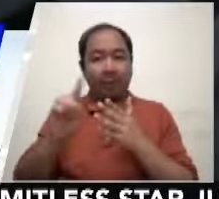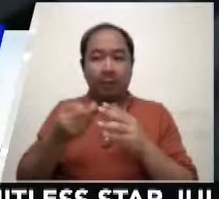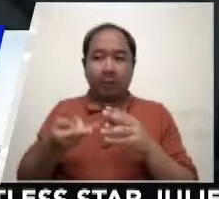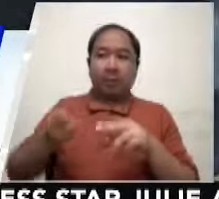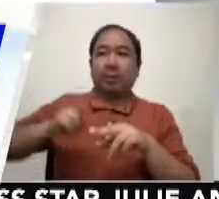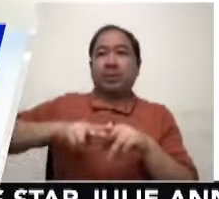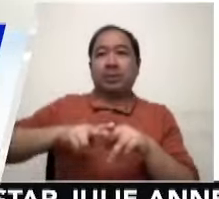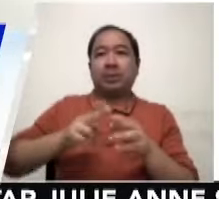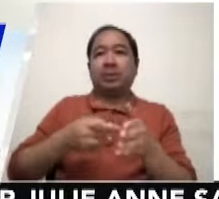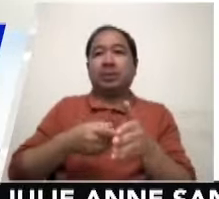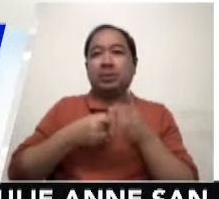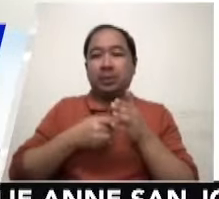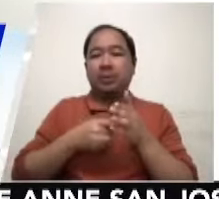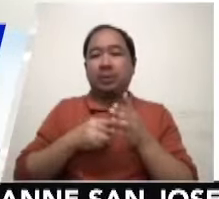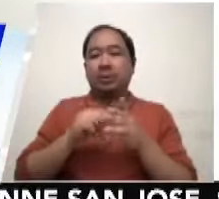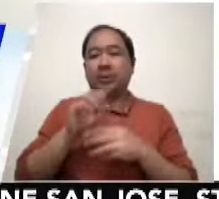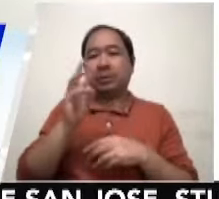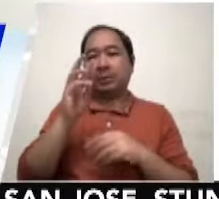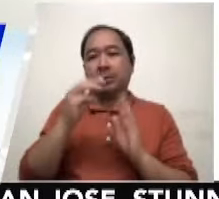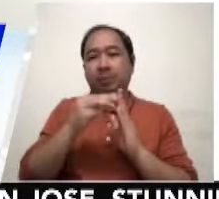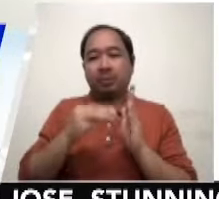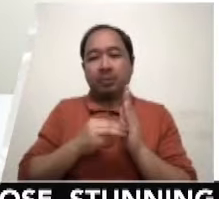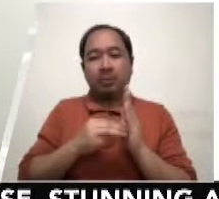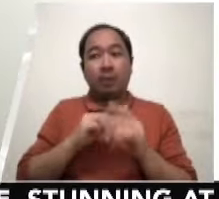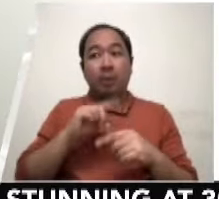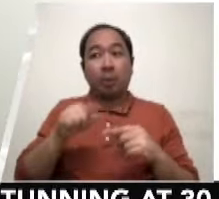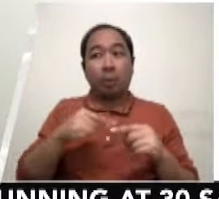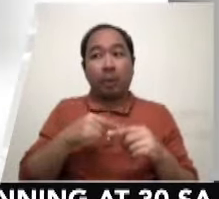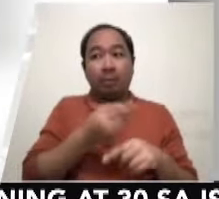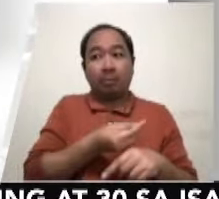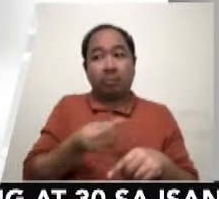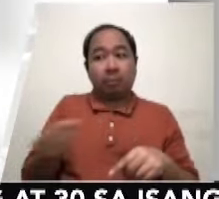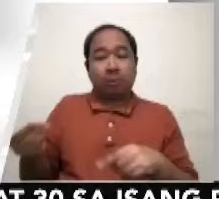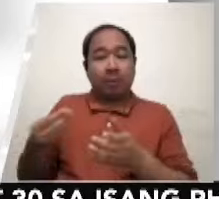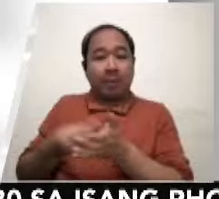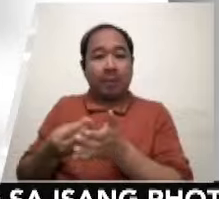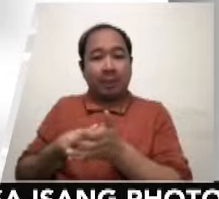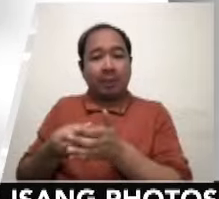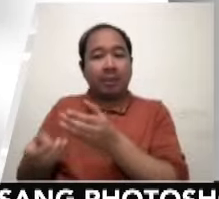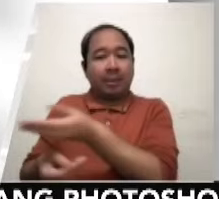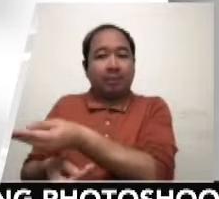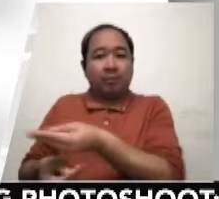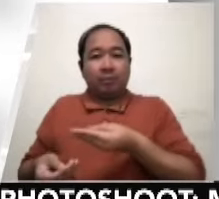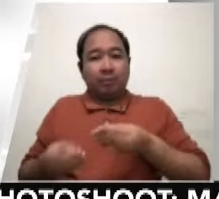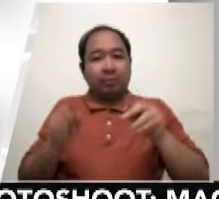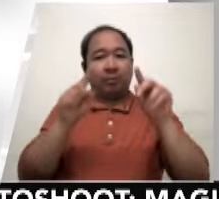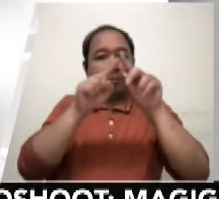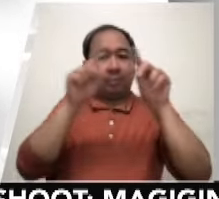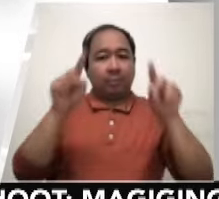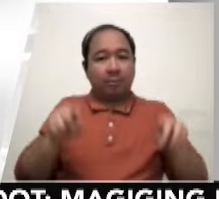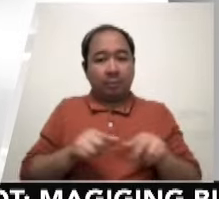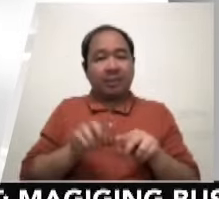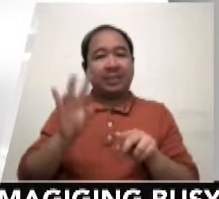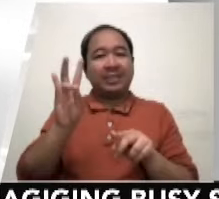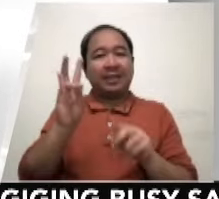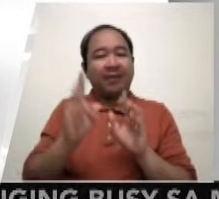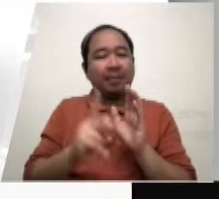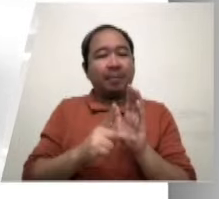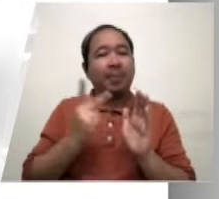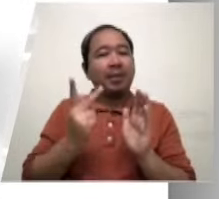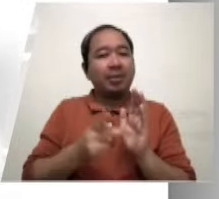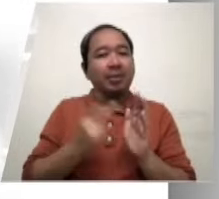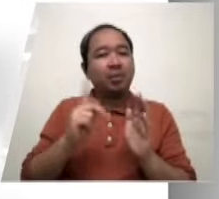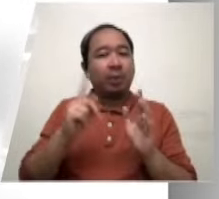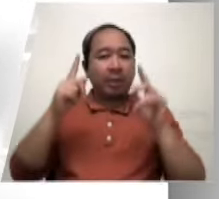sa kanila. Nang maibigay ang bayad, kaliwang ibinigay naman daw sa complainant ang 7 pahinang certified true copy ng desisyon